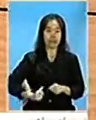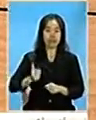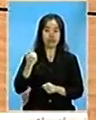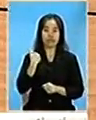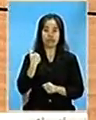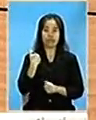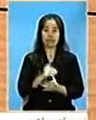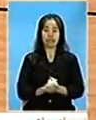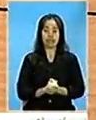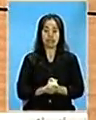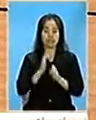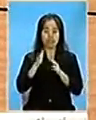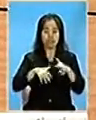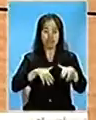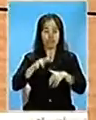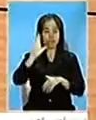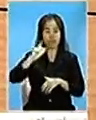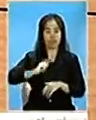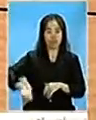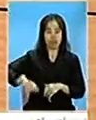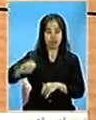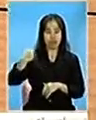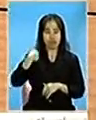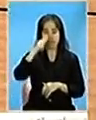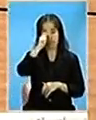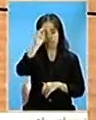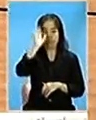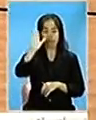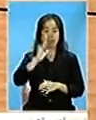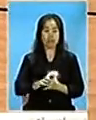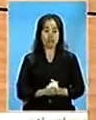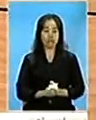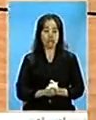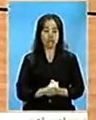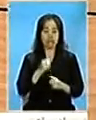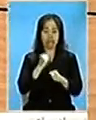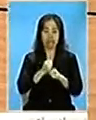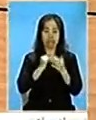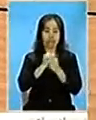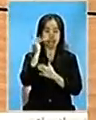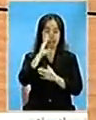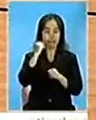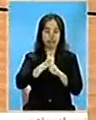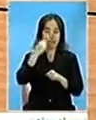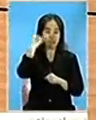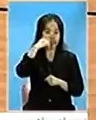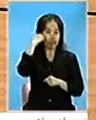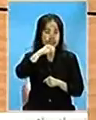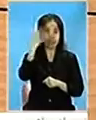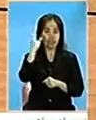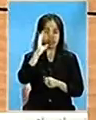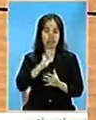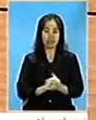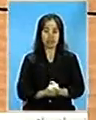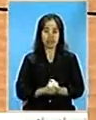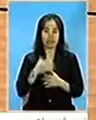ของเราประชาชนกัมพูชาเขาก็เทิดทูนสถาบันพระมหากษัตริย์ของเขาแล้วไปกระทำการอย่างนี้ในหลายครั้งแล้วครับท่านประธานครับ